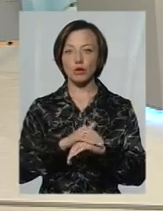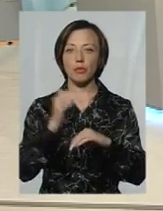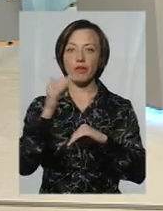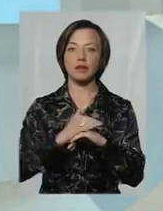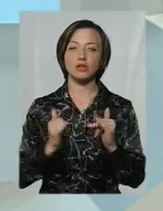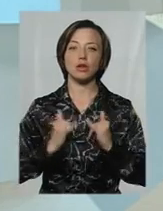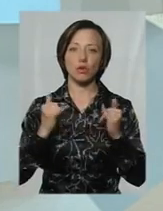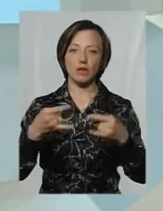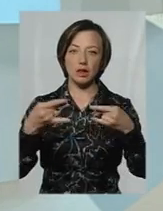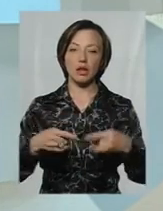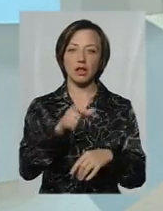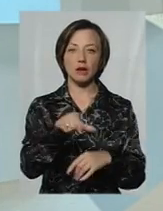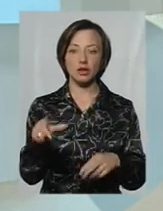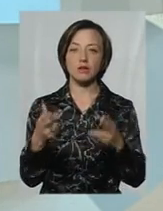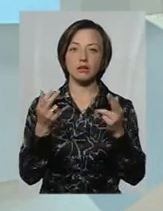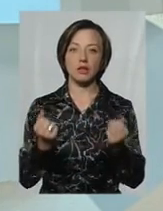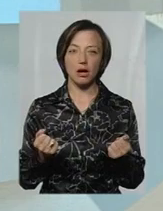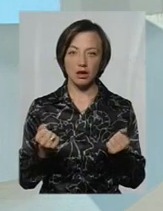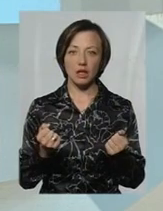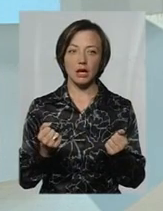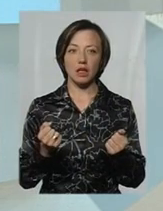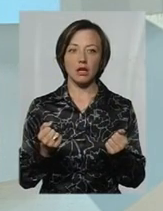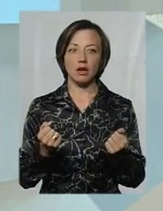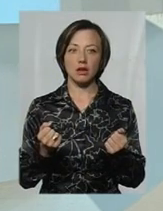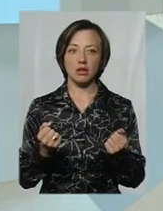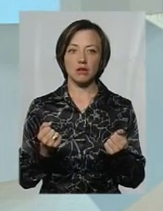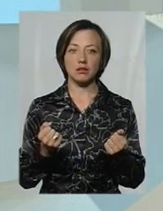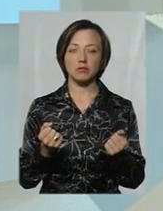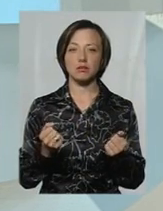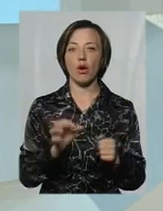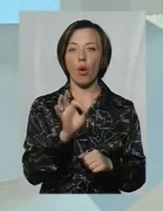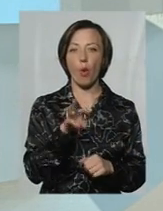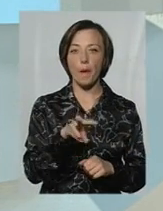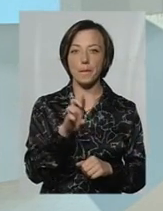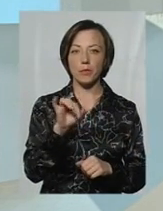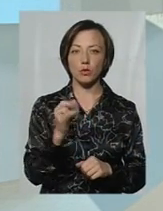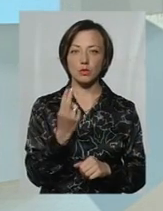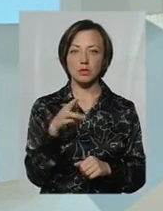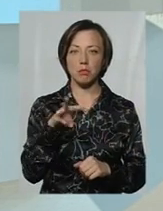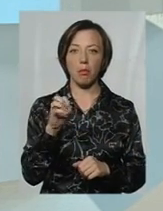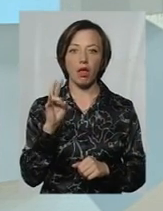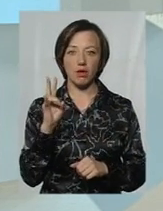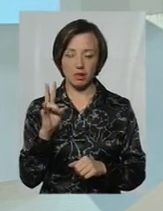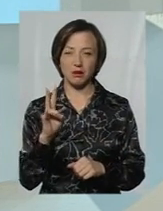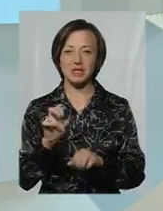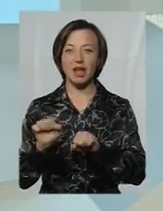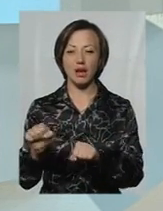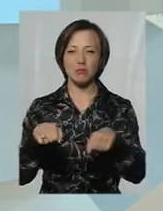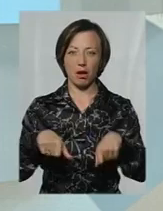телеглядачі. Так, інститут омбудсмена наразі досить є актуальним.